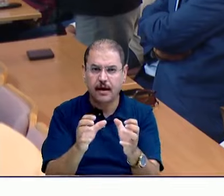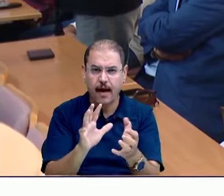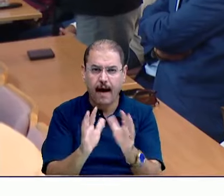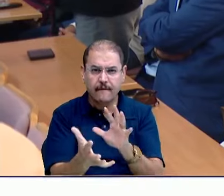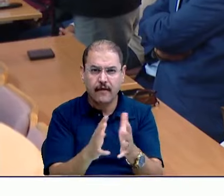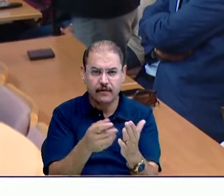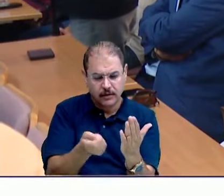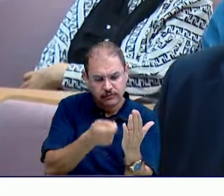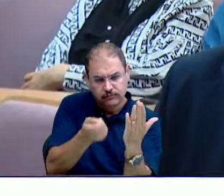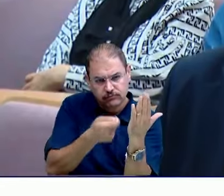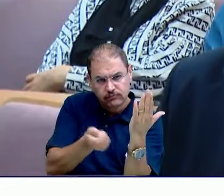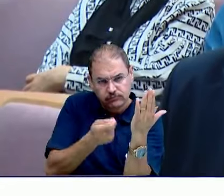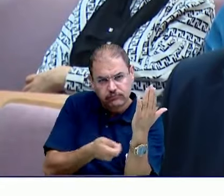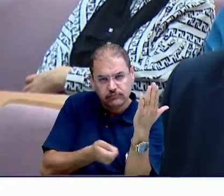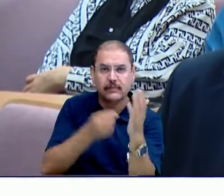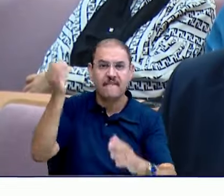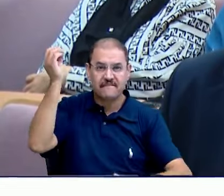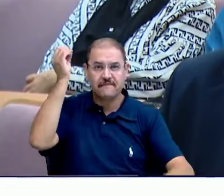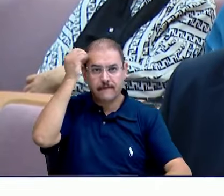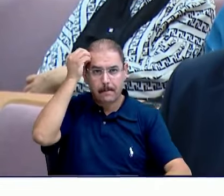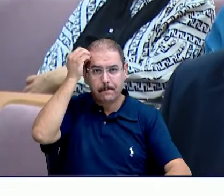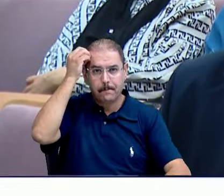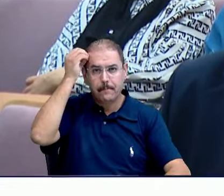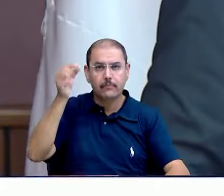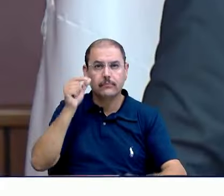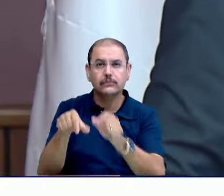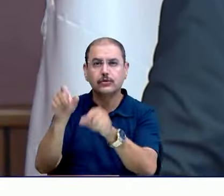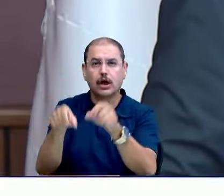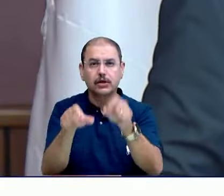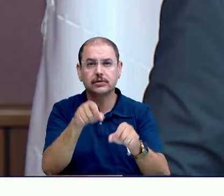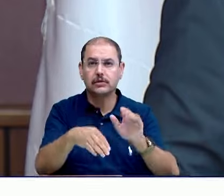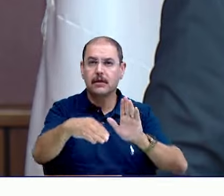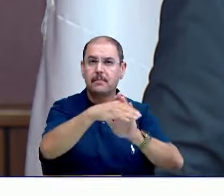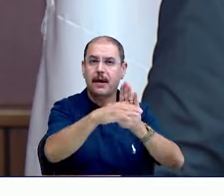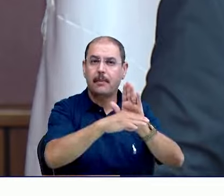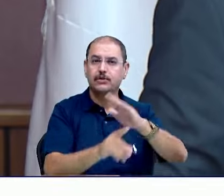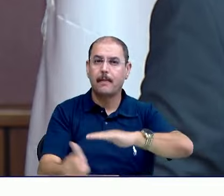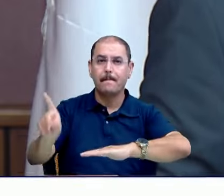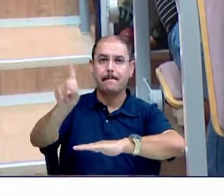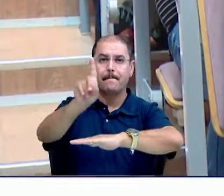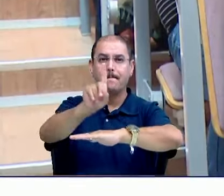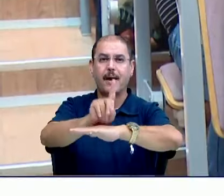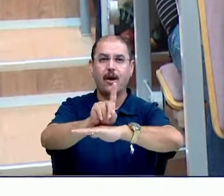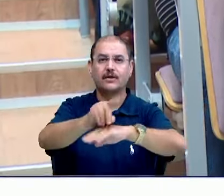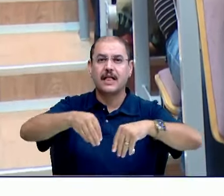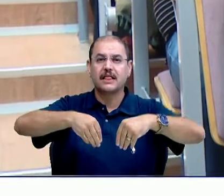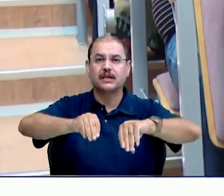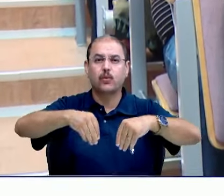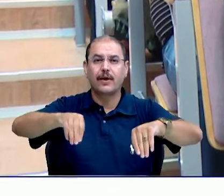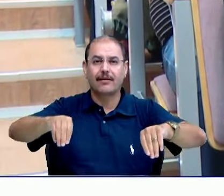وكتابه المحتوى وفهم طبيعه وسلوك المستهلك من خلال اطلاق برنامج بكالوريوس التسويق